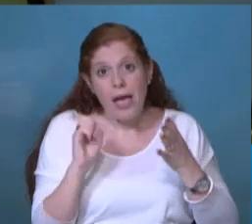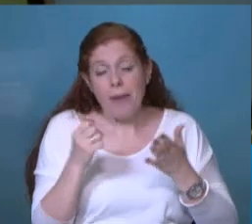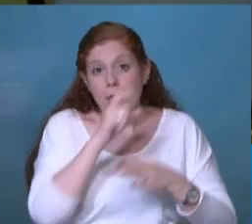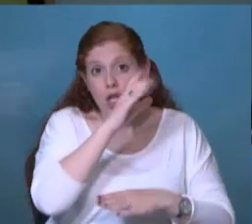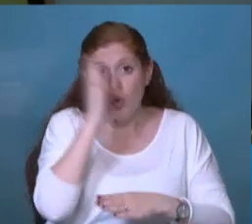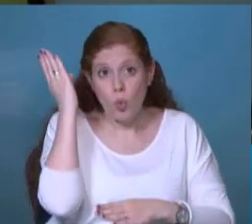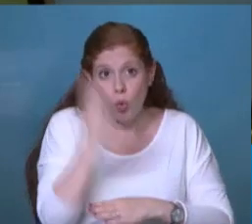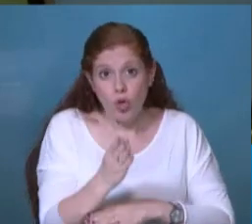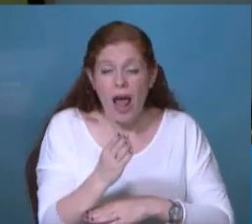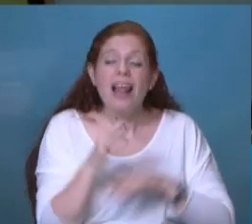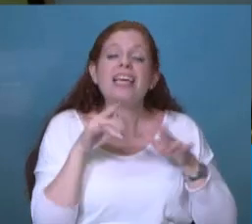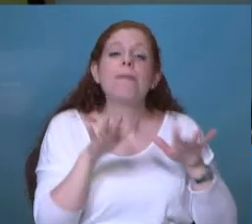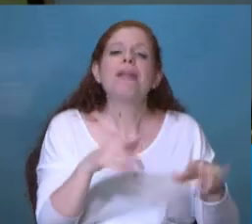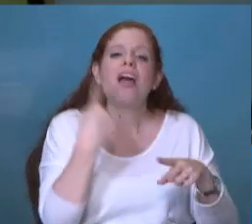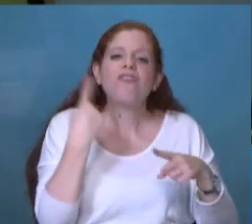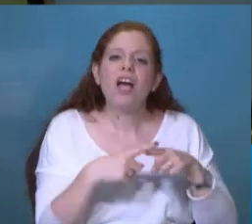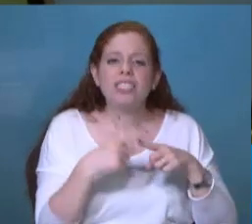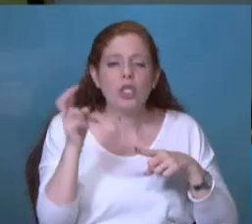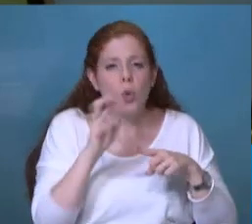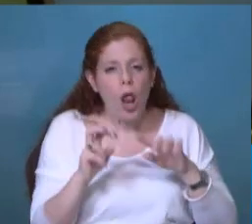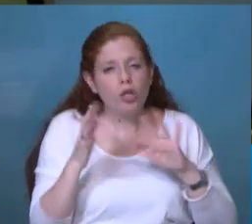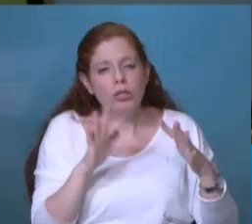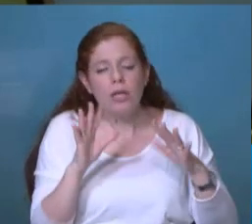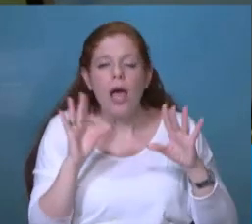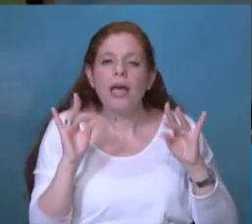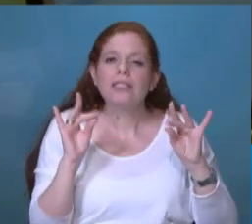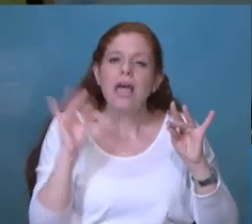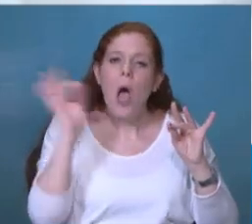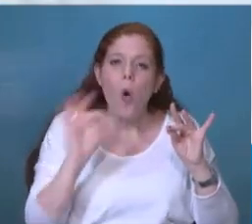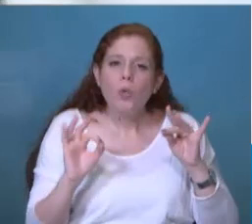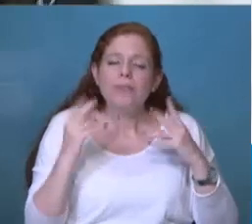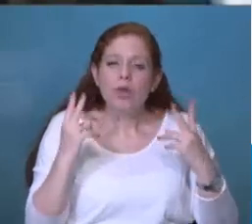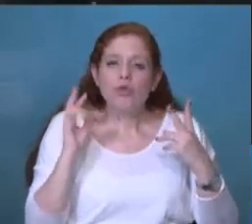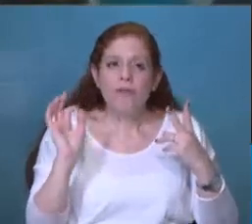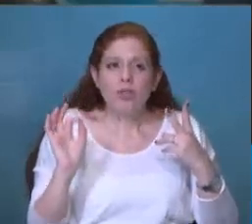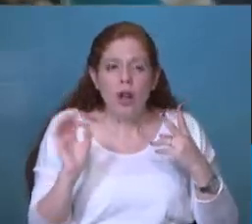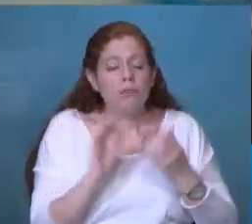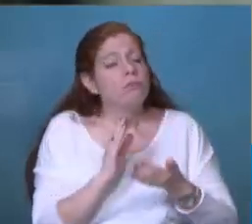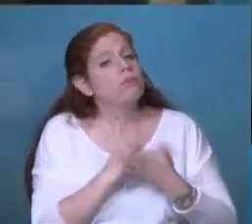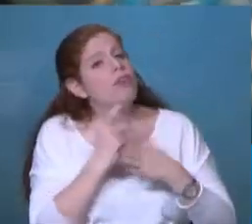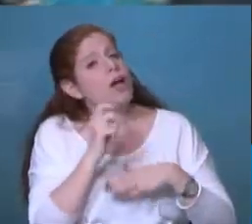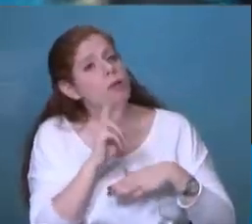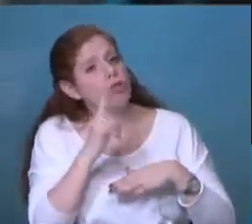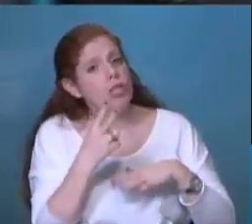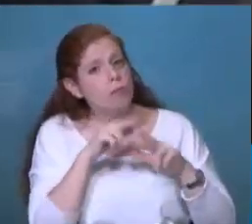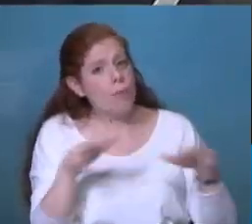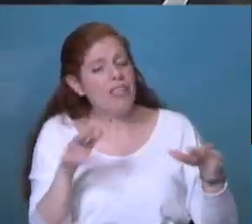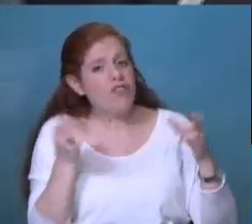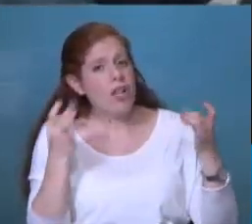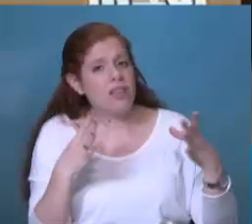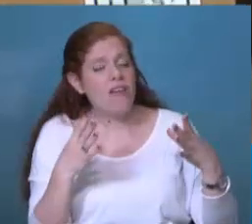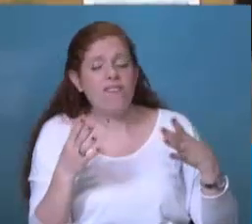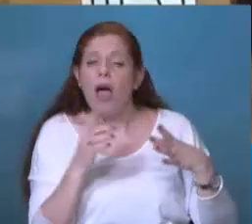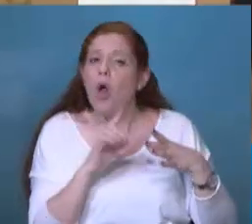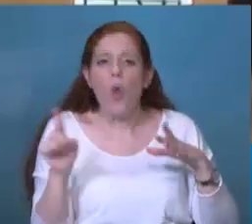על כ1.5 מיליארד דולר, שזה בערך מהווה כ10% משוויה. כבר כמעט שנתיים שמצבה של טבע לא איתן